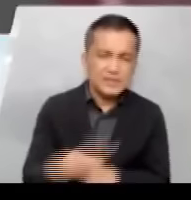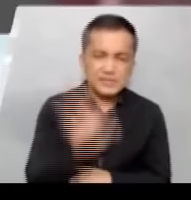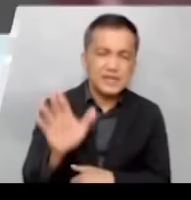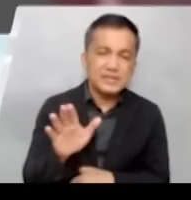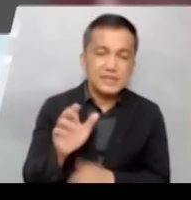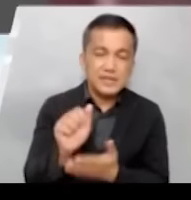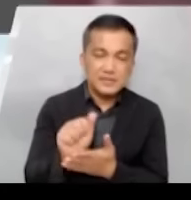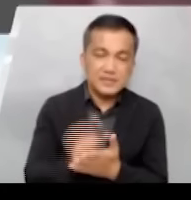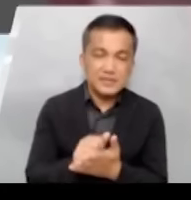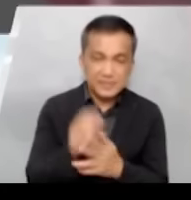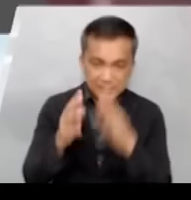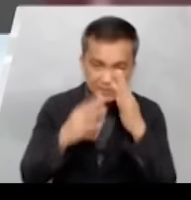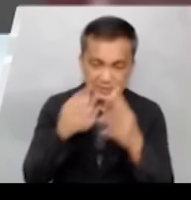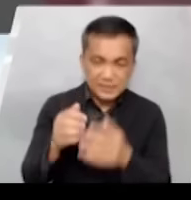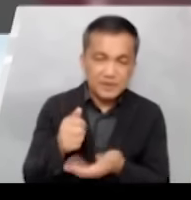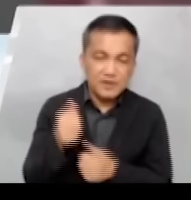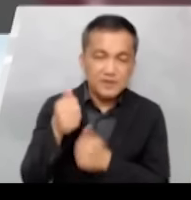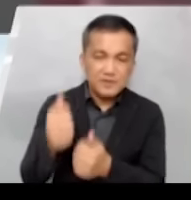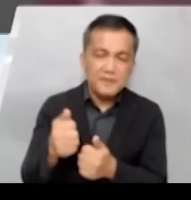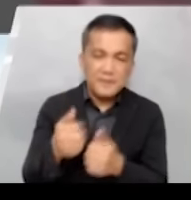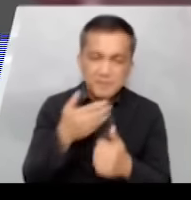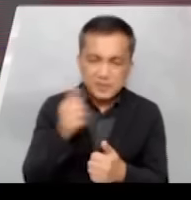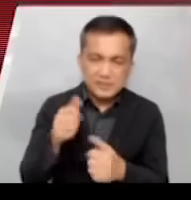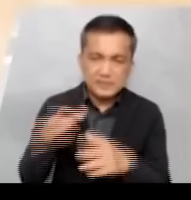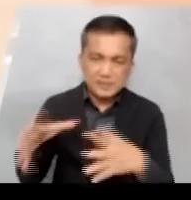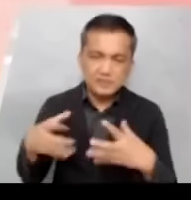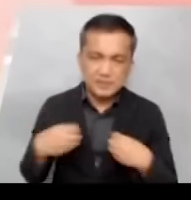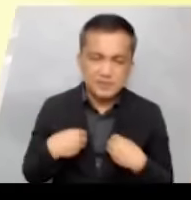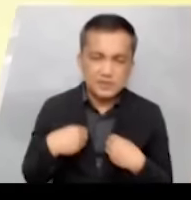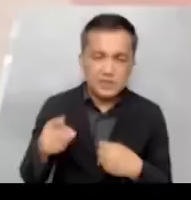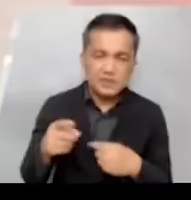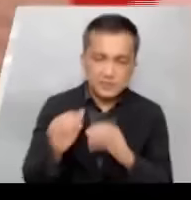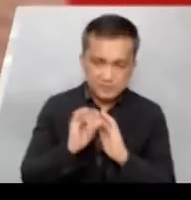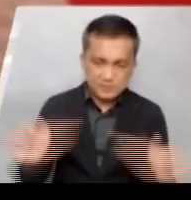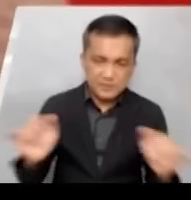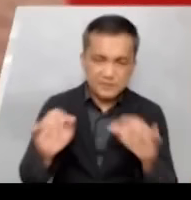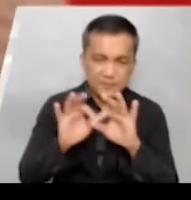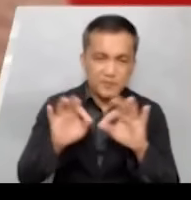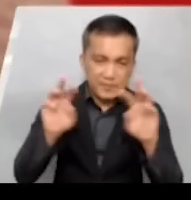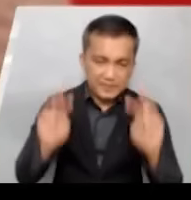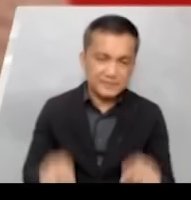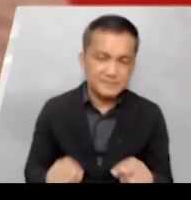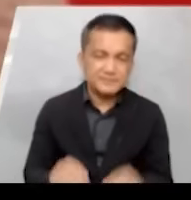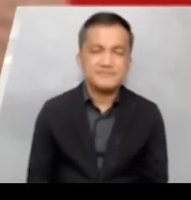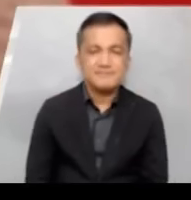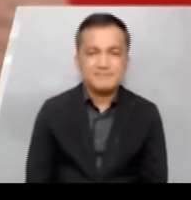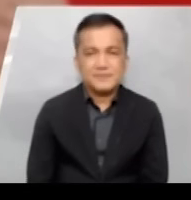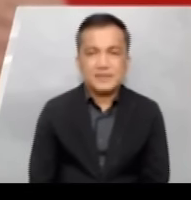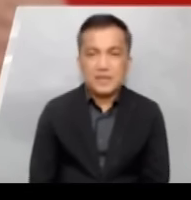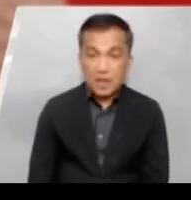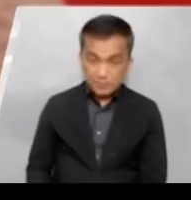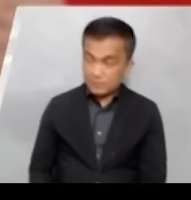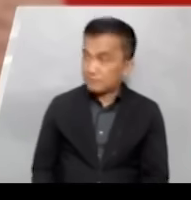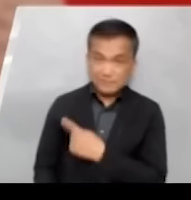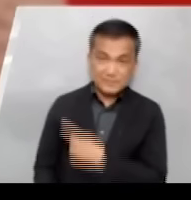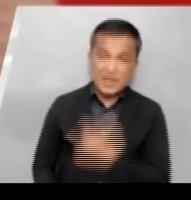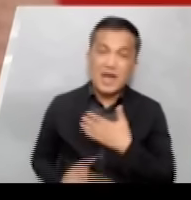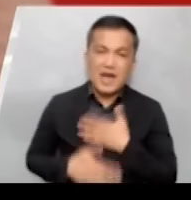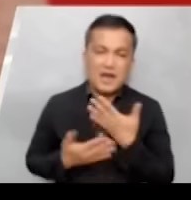bilang best adaptation of an existing format. Very, very happy din kasi ito yung platform